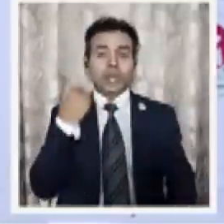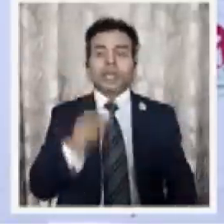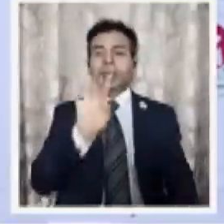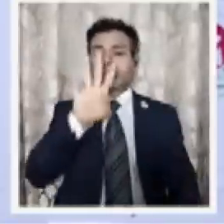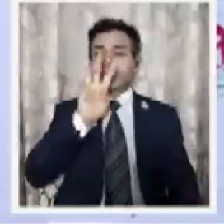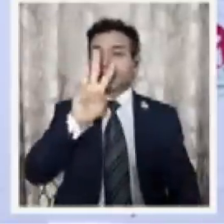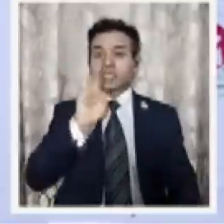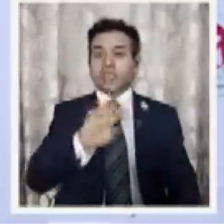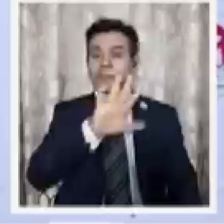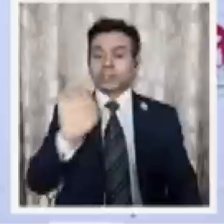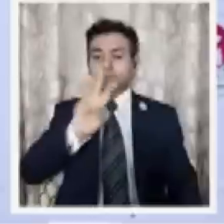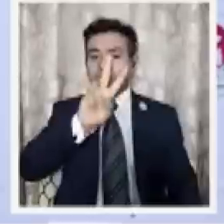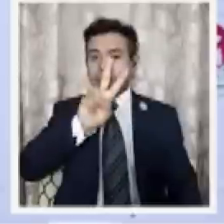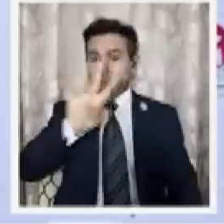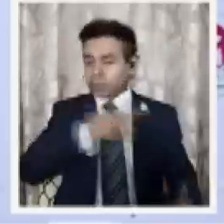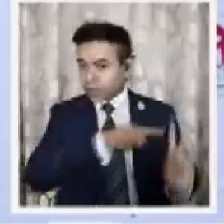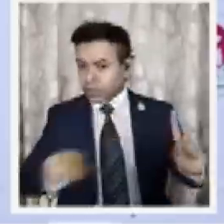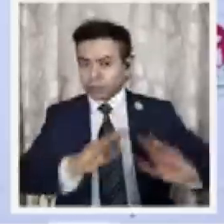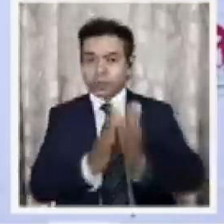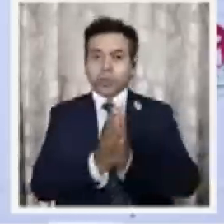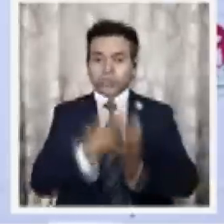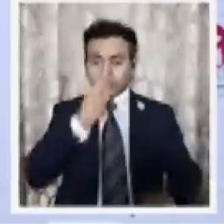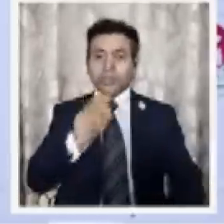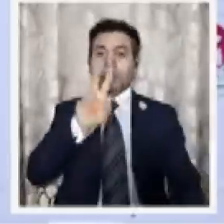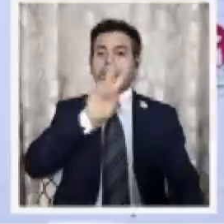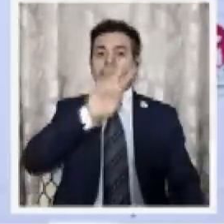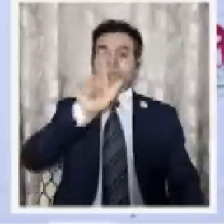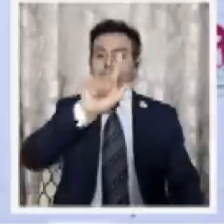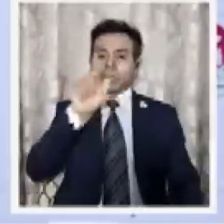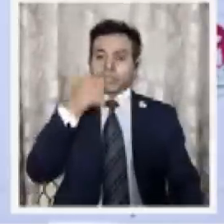24 ঘন্টায় সুস্থ হয়েছেন 3,524 জন, এ পর্যন্ত সুস্থ